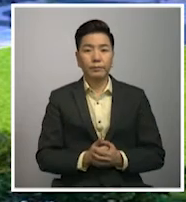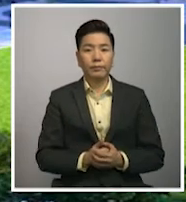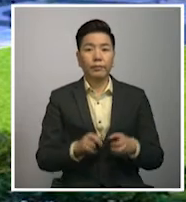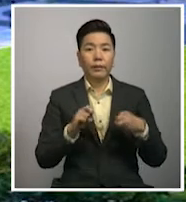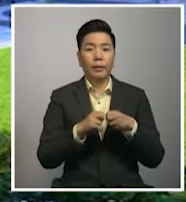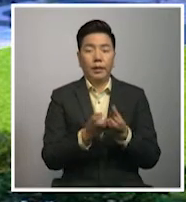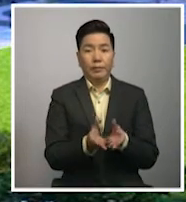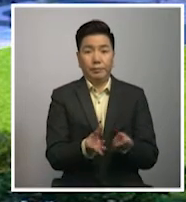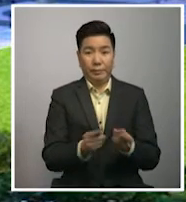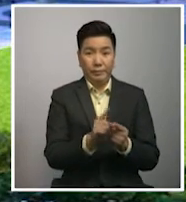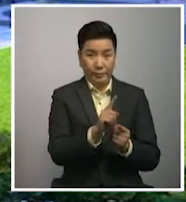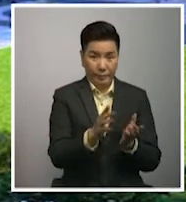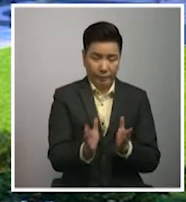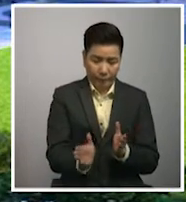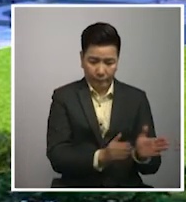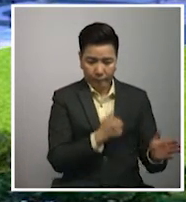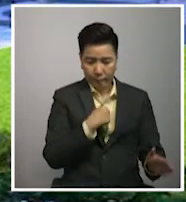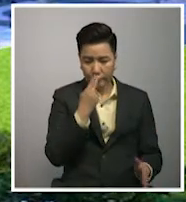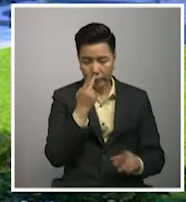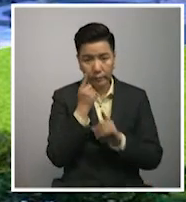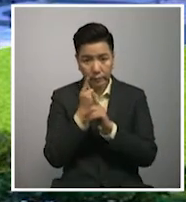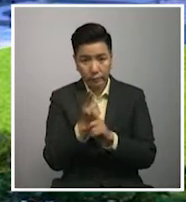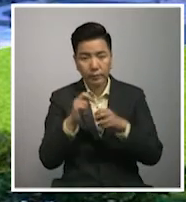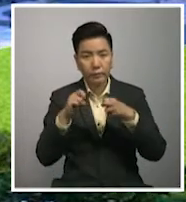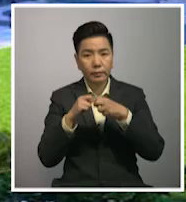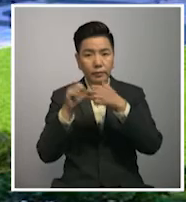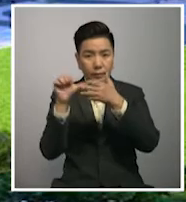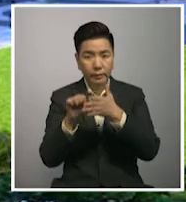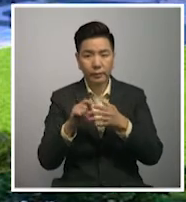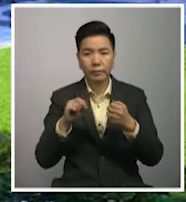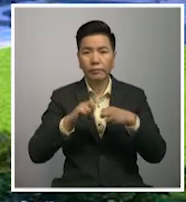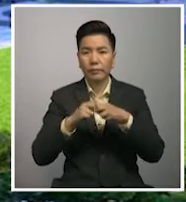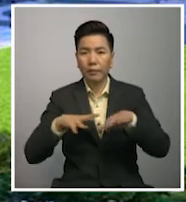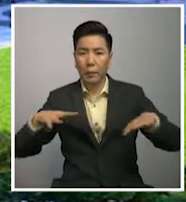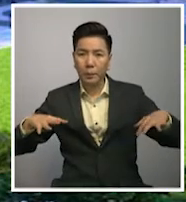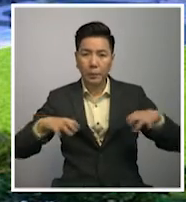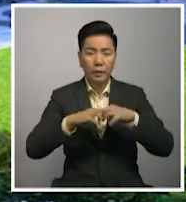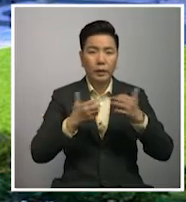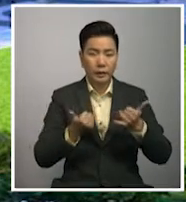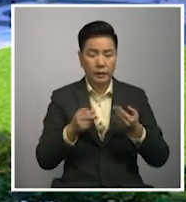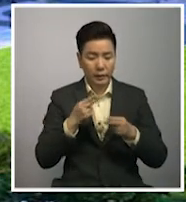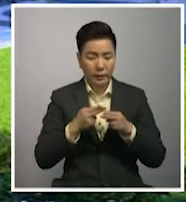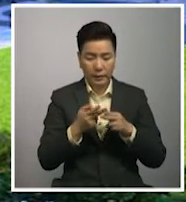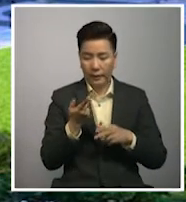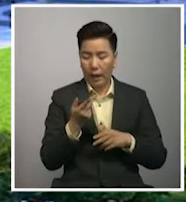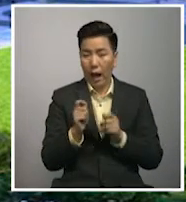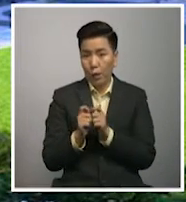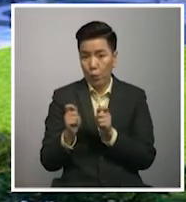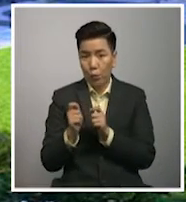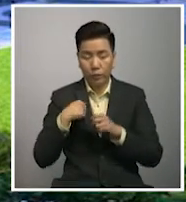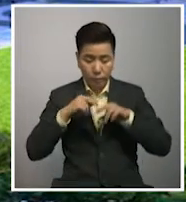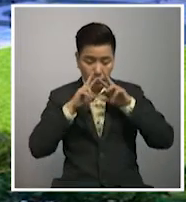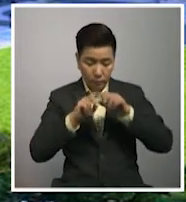จากเรื่องของปัญหาที่ดินครับไปติดตามกันที่การลงพื้นที่ติดตามการแก้ไขปัญหาเรื่องของอุบัติเหตุบนท้องถนนครับโดยทางด้านของคณะอนุกรรม